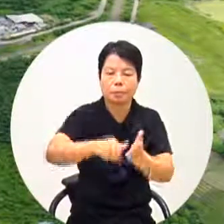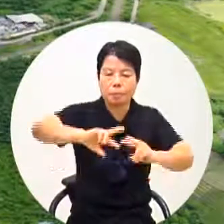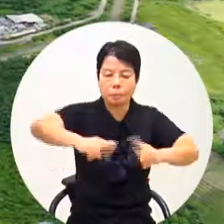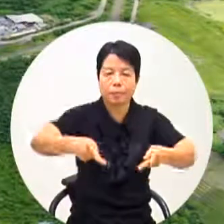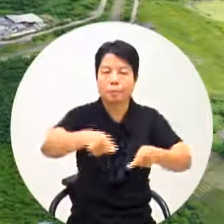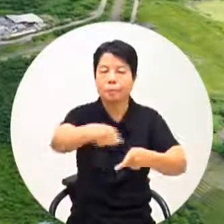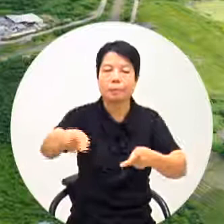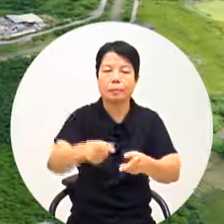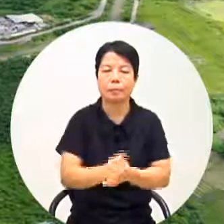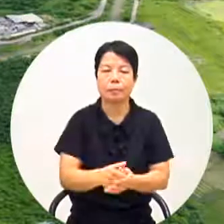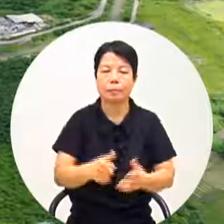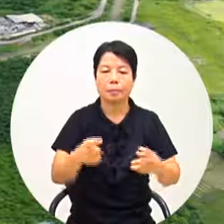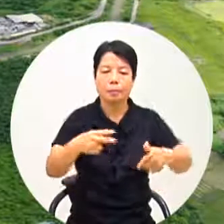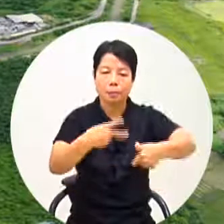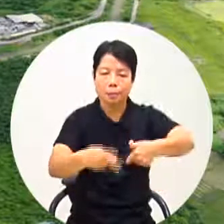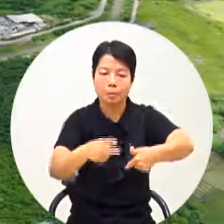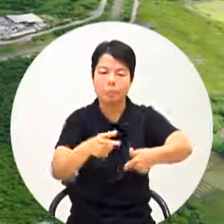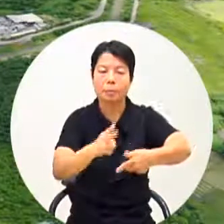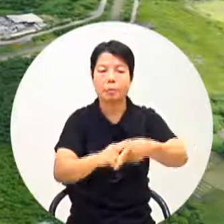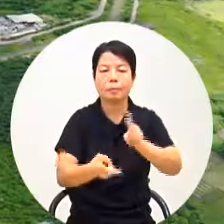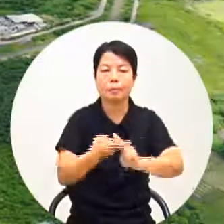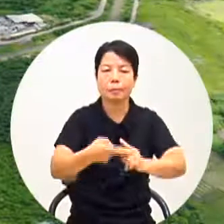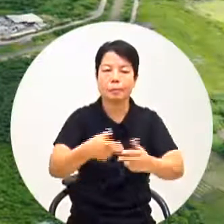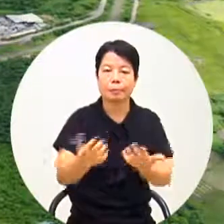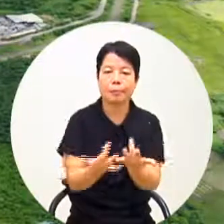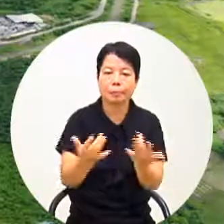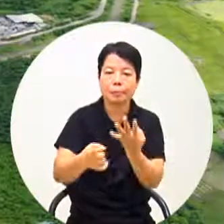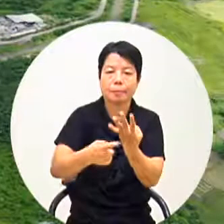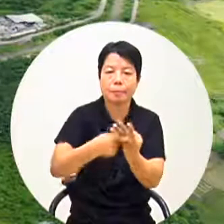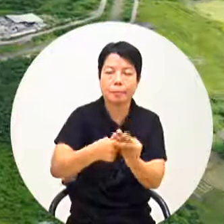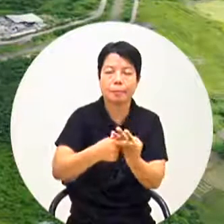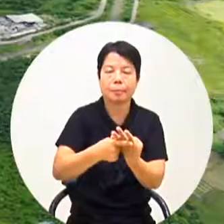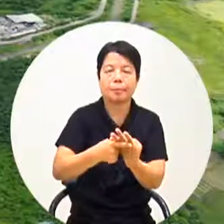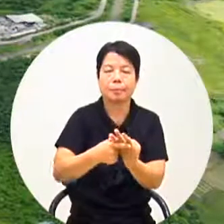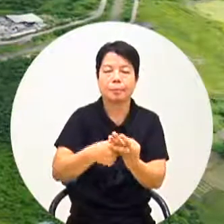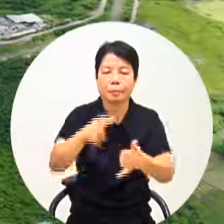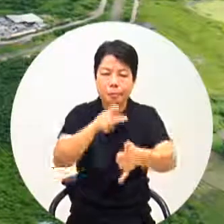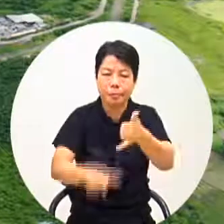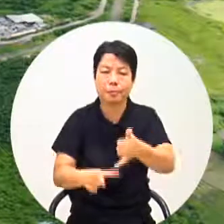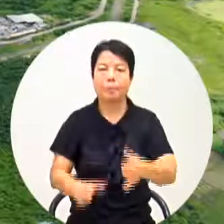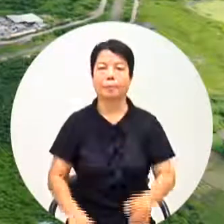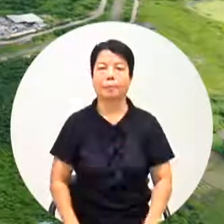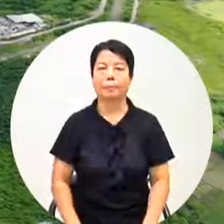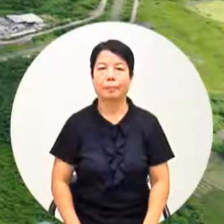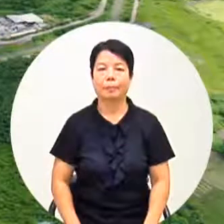园区的案啊。那首先呢，是我们除了在